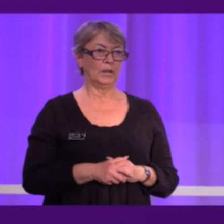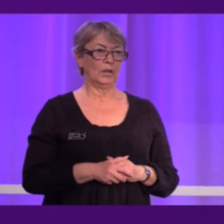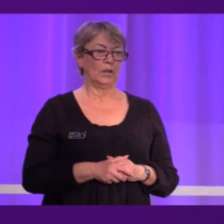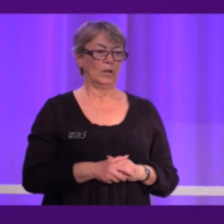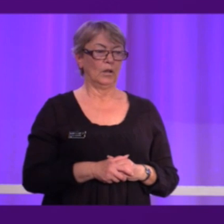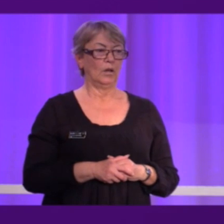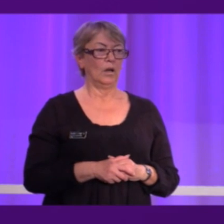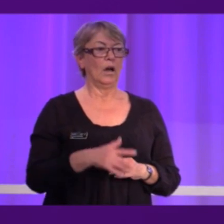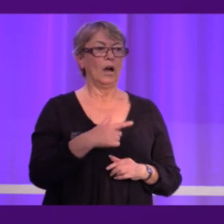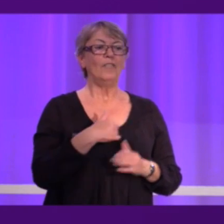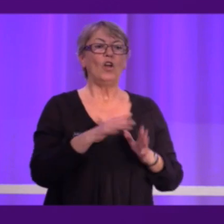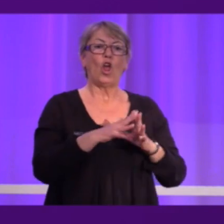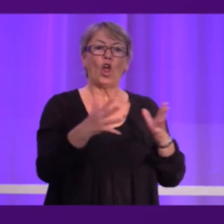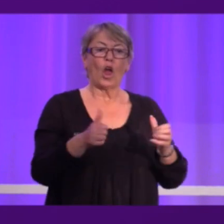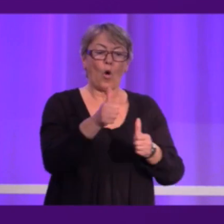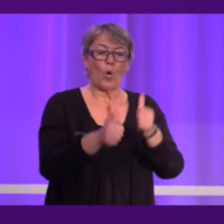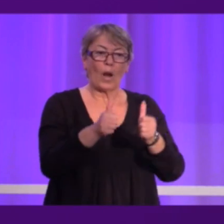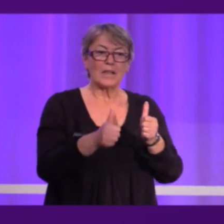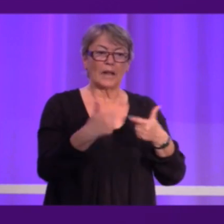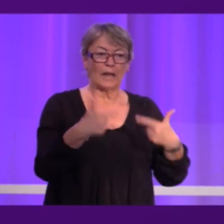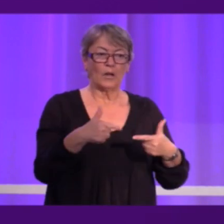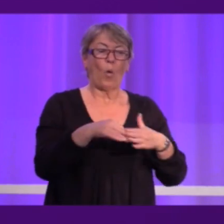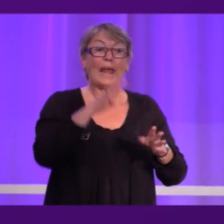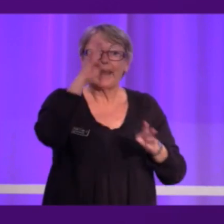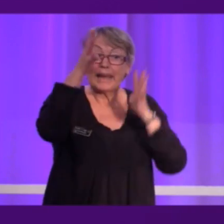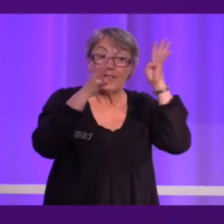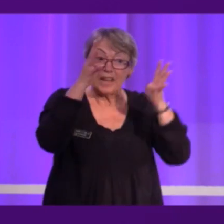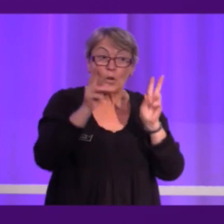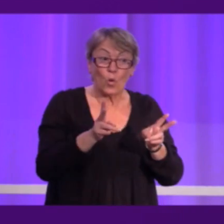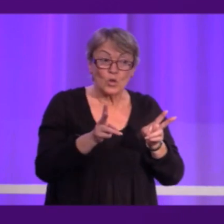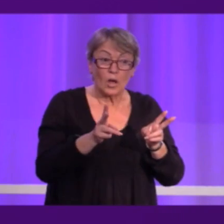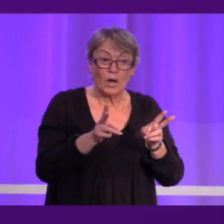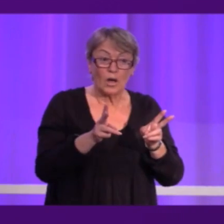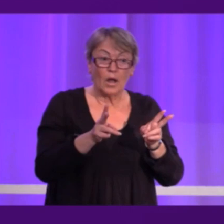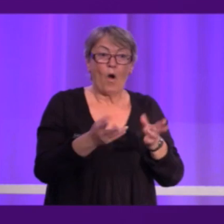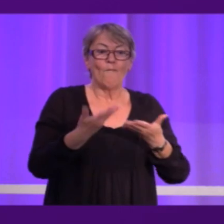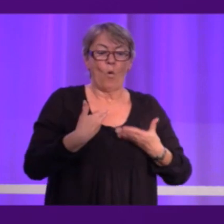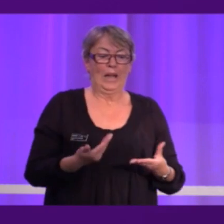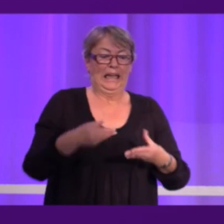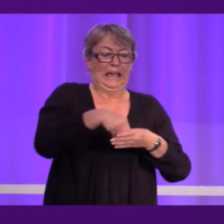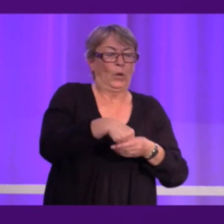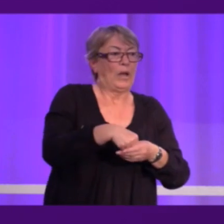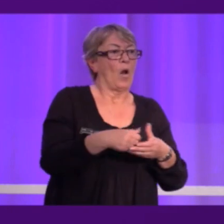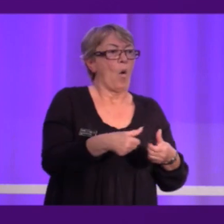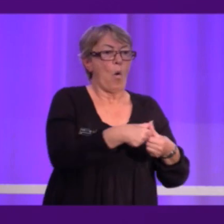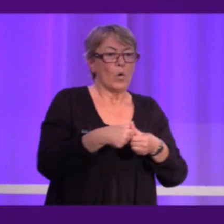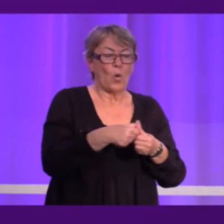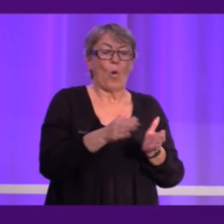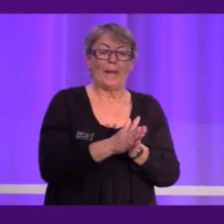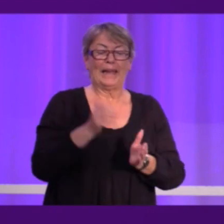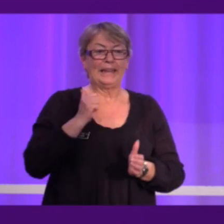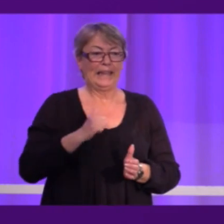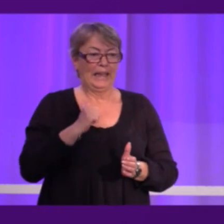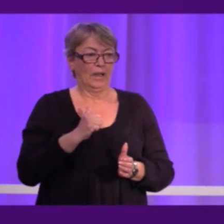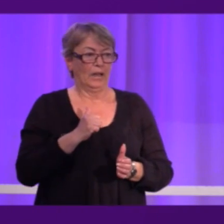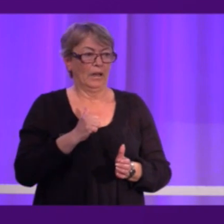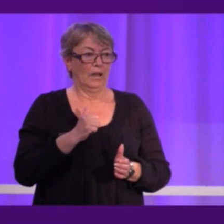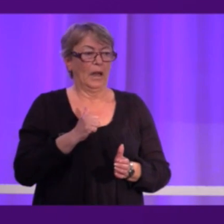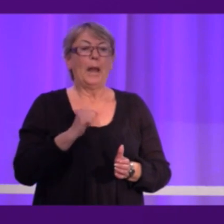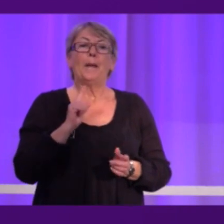Vi ökar ju konkurrenskraften och kreativiteten också. Och kan få inkluderande organisationer och med tillgänglighet blir vi också